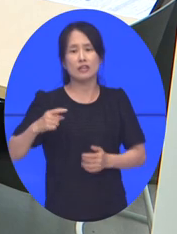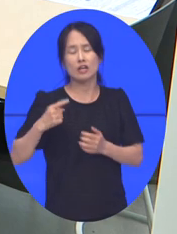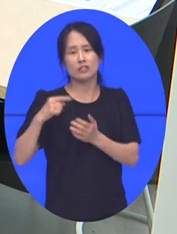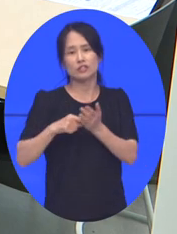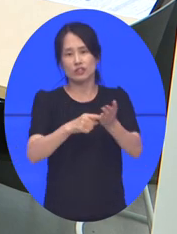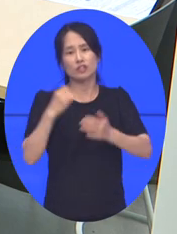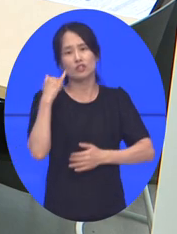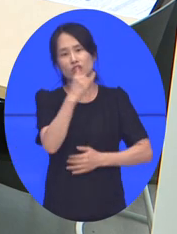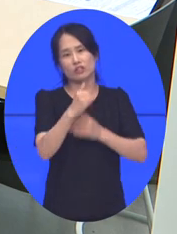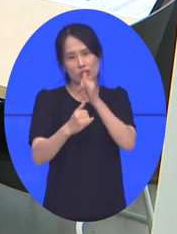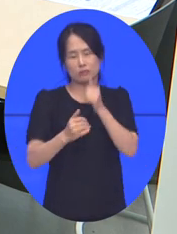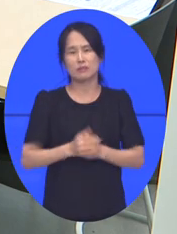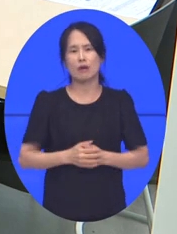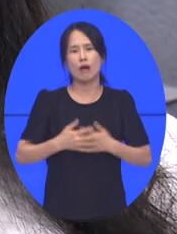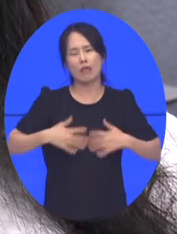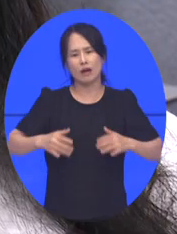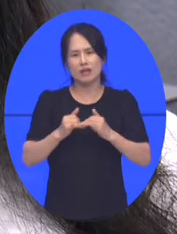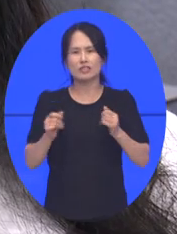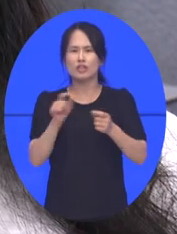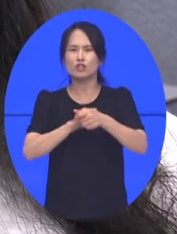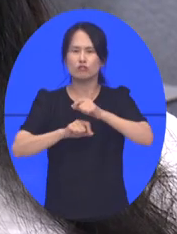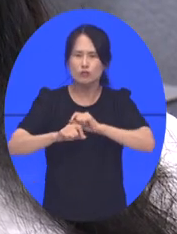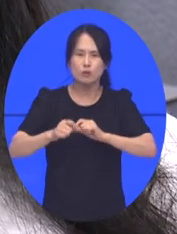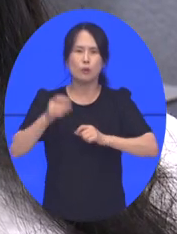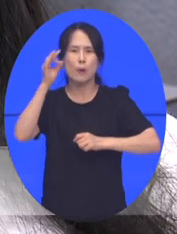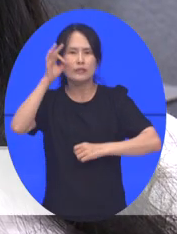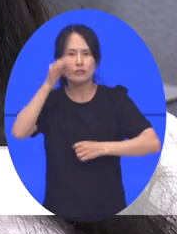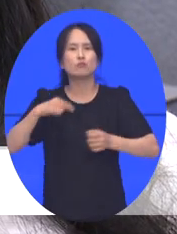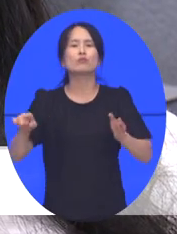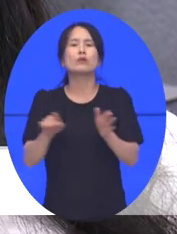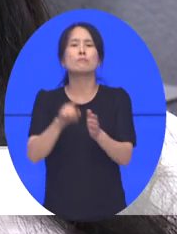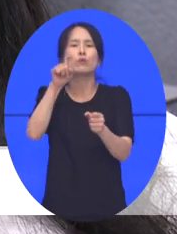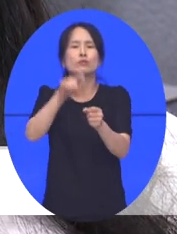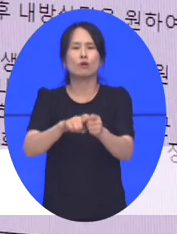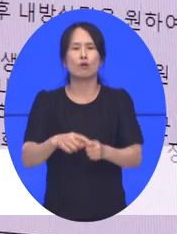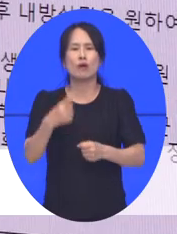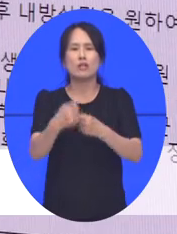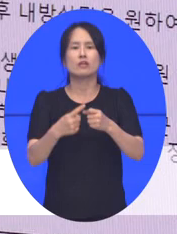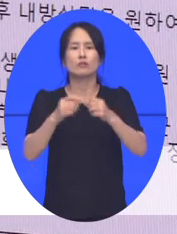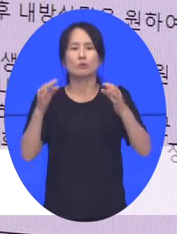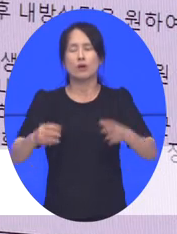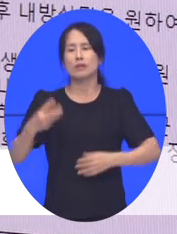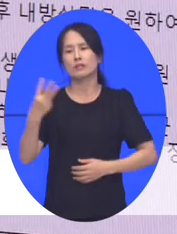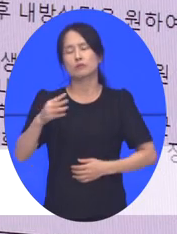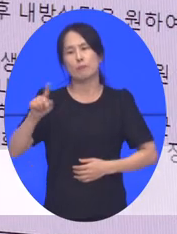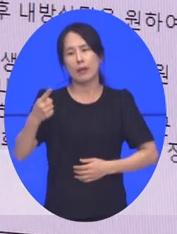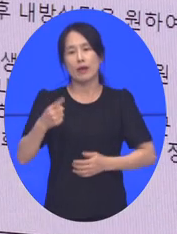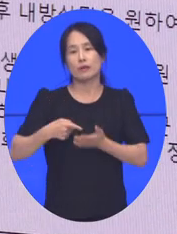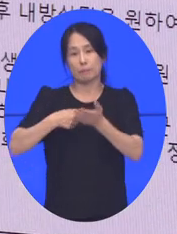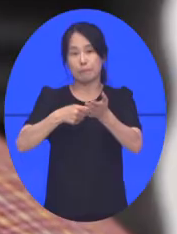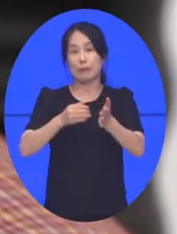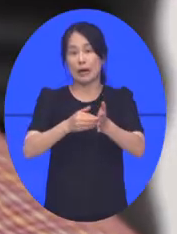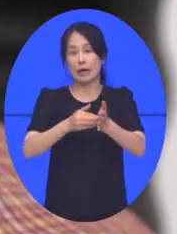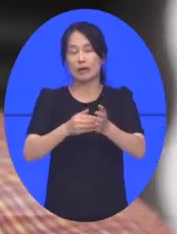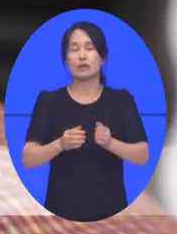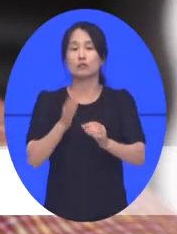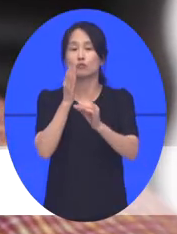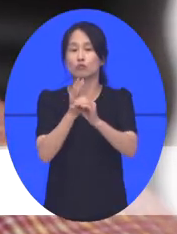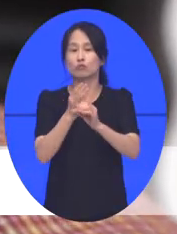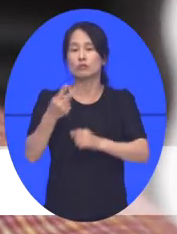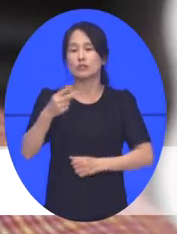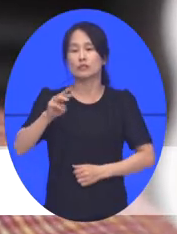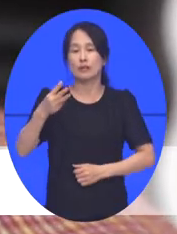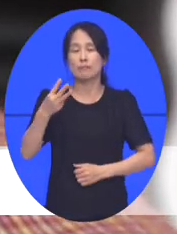못한 사각지대를 적극 발굴하기 위한 겁니다. 1년간 3,100여 건의 복지 상담이 접수됐습니다.